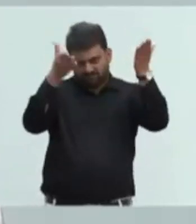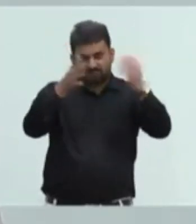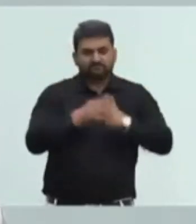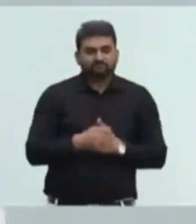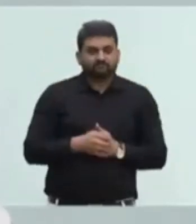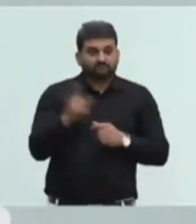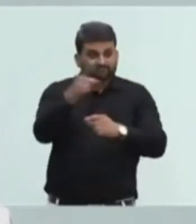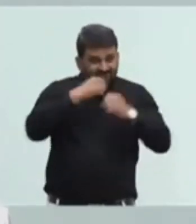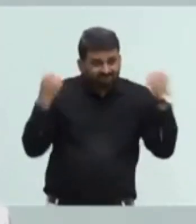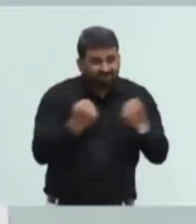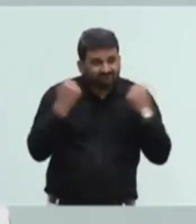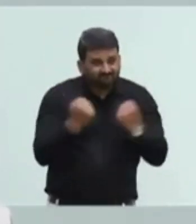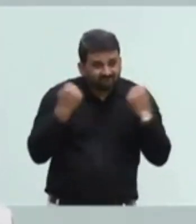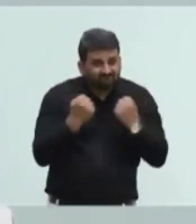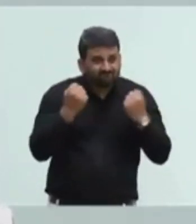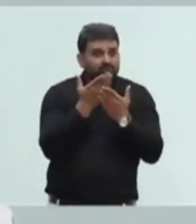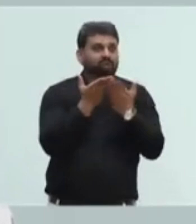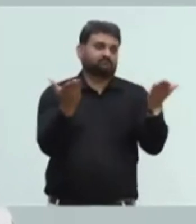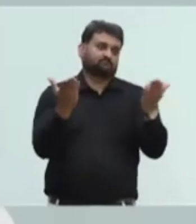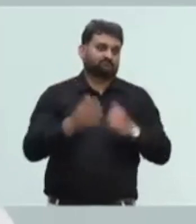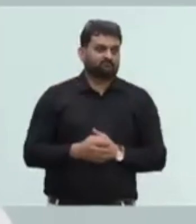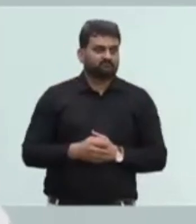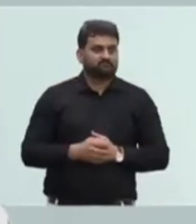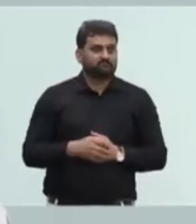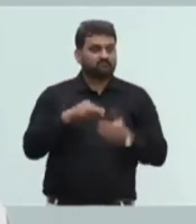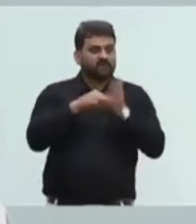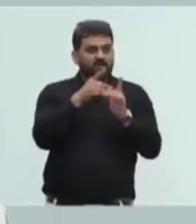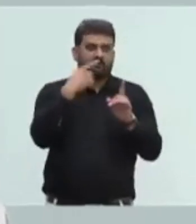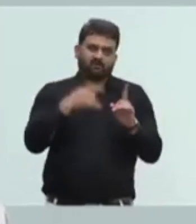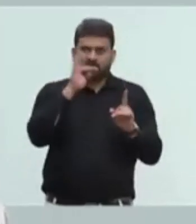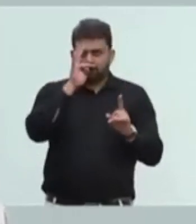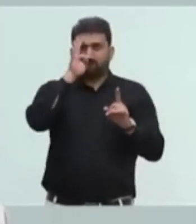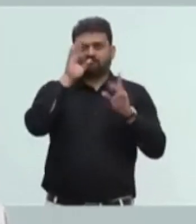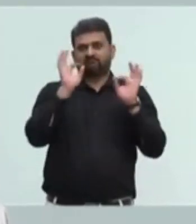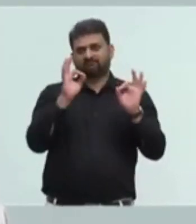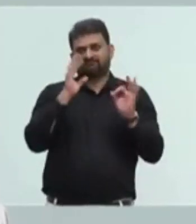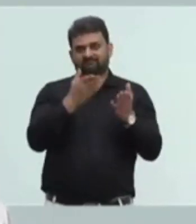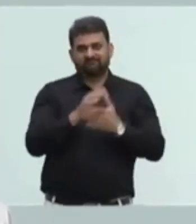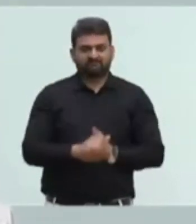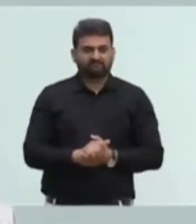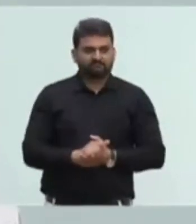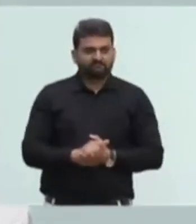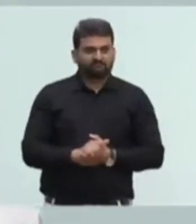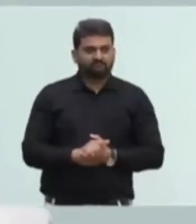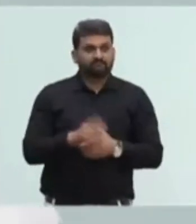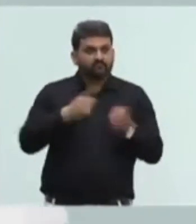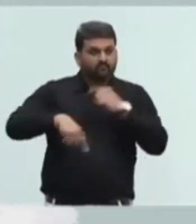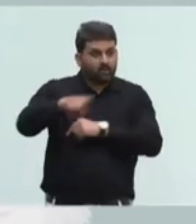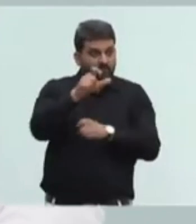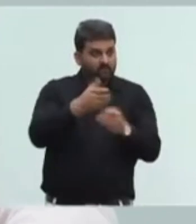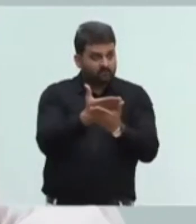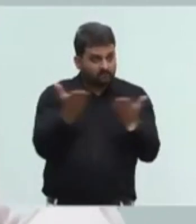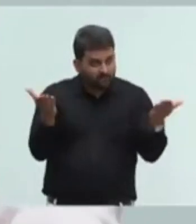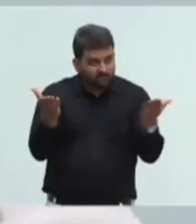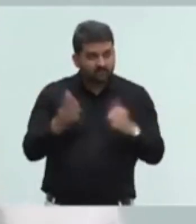आपके प्रयत्नों के द्वारा होता है यह अपने आप में बहुत बड़ी बात है कि आप सभी को